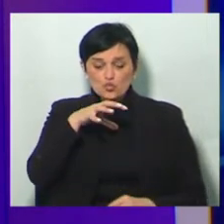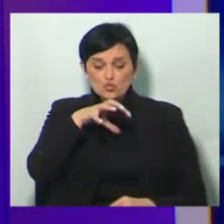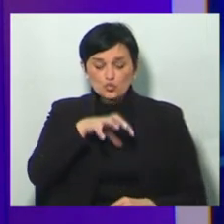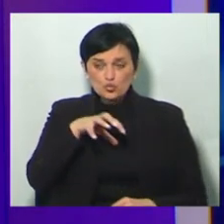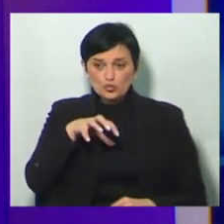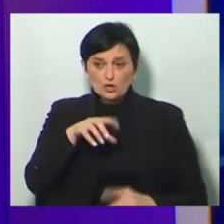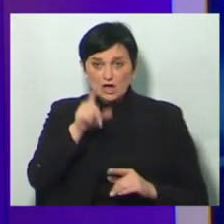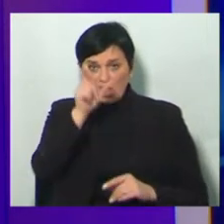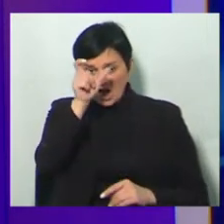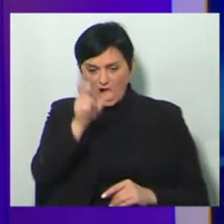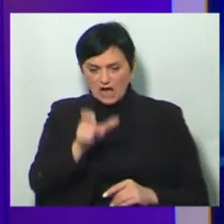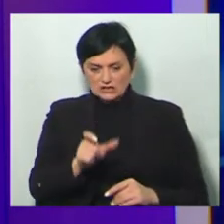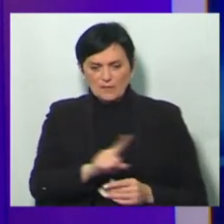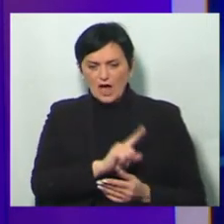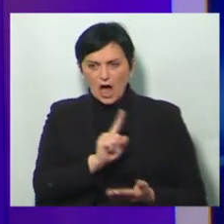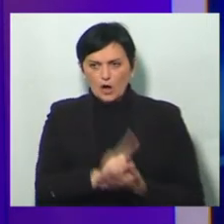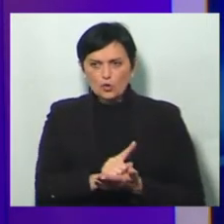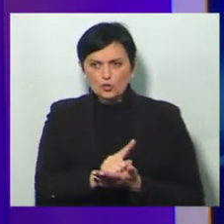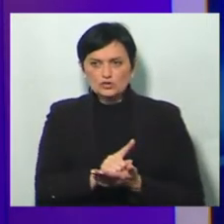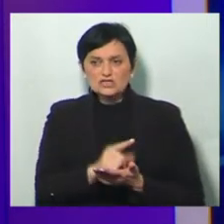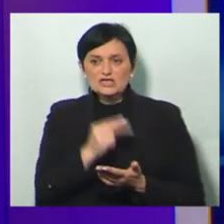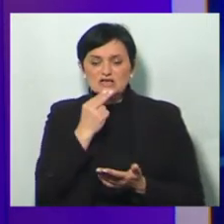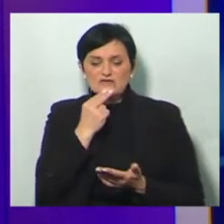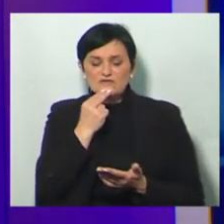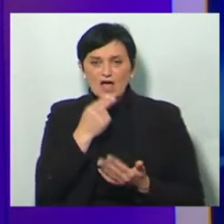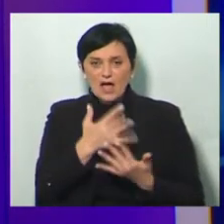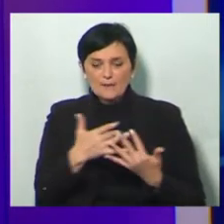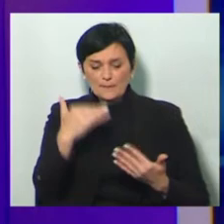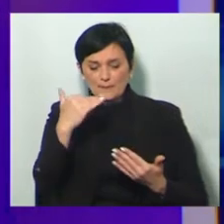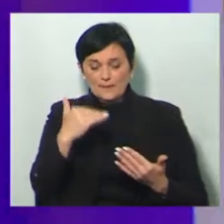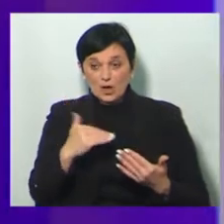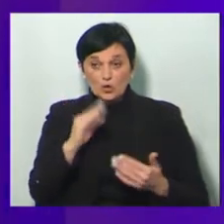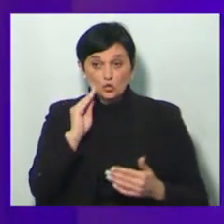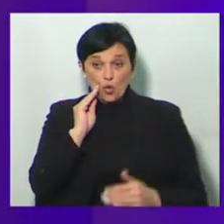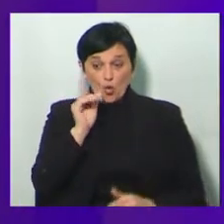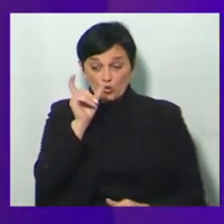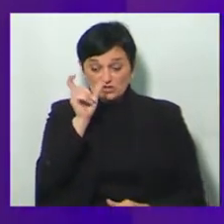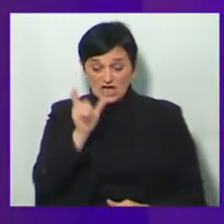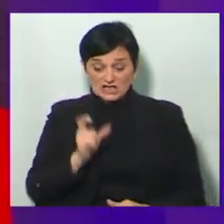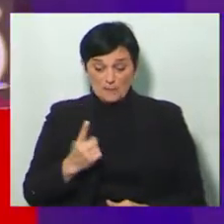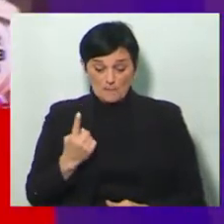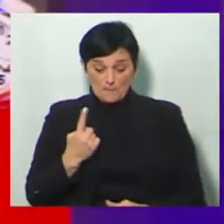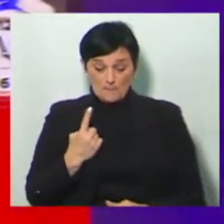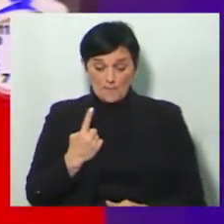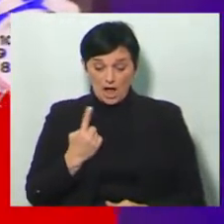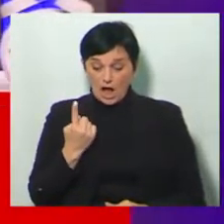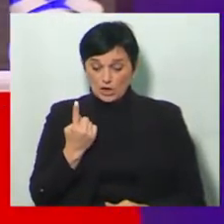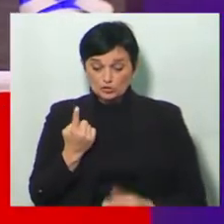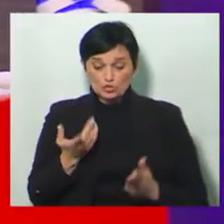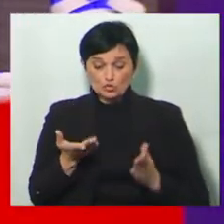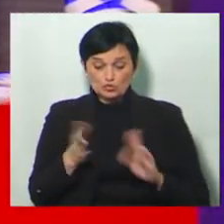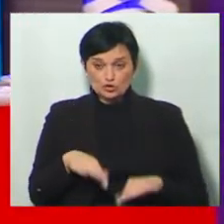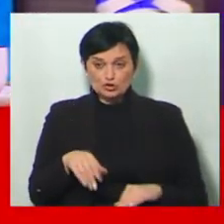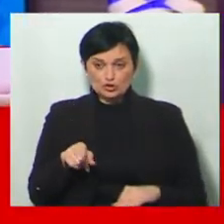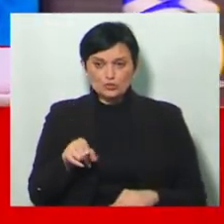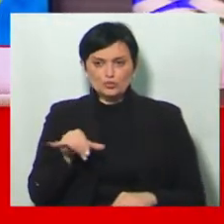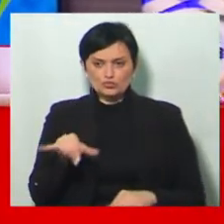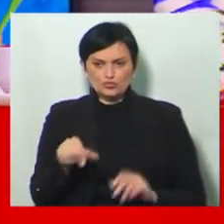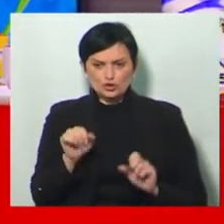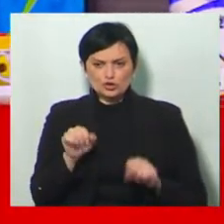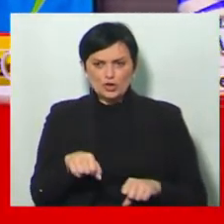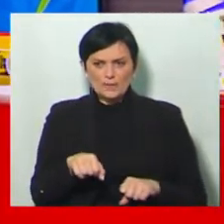და ადამიანი აუცილებლად ცვლის კვების რაციონს. Როდესაც ადამიანი რჩება მარტო, მას შეიძლება